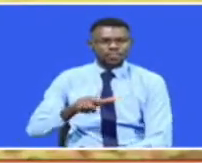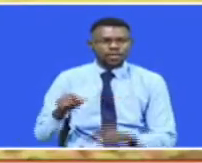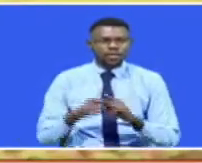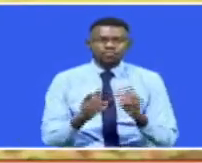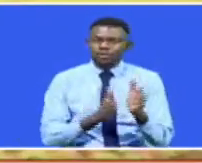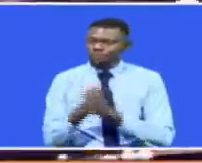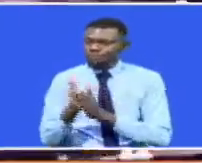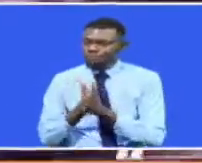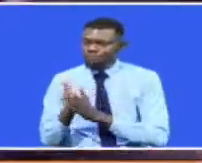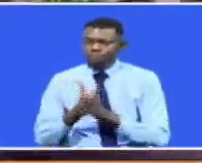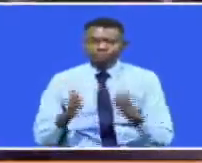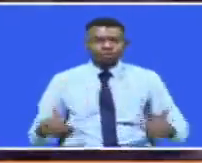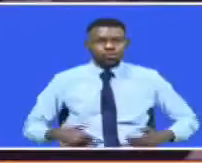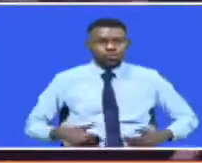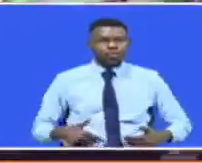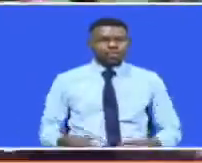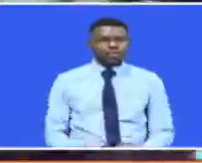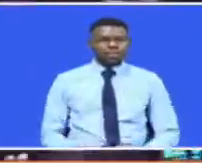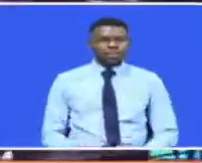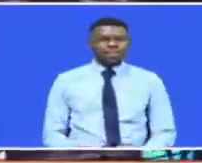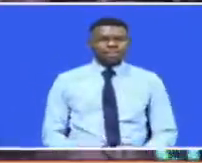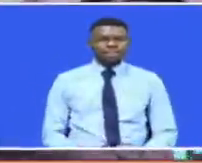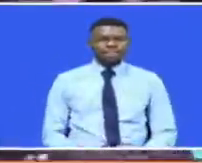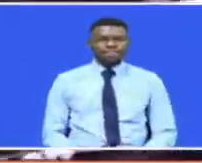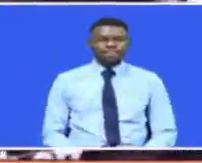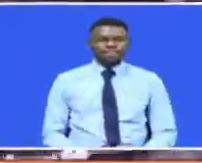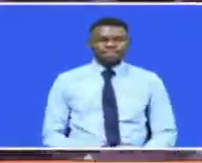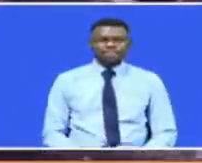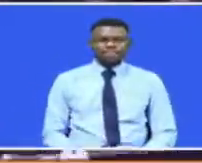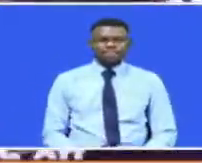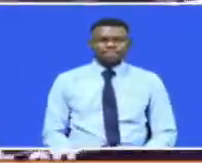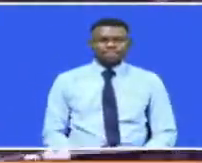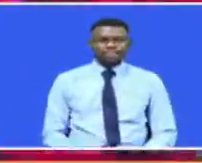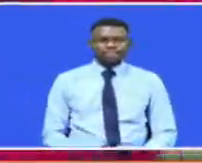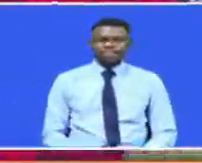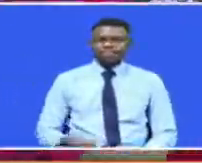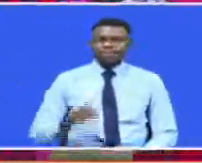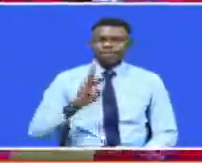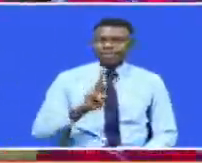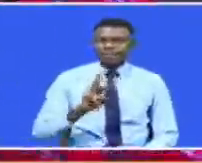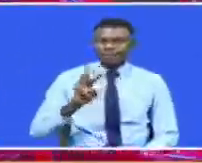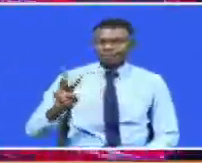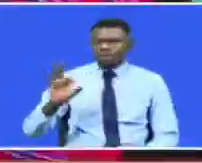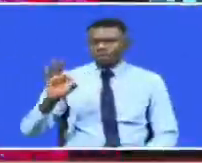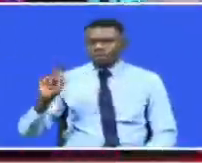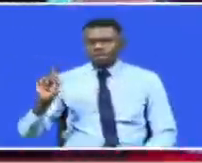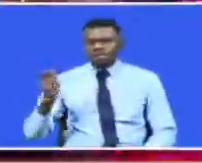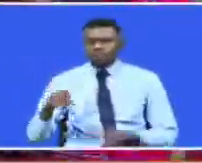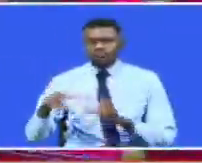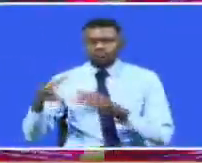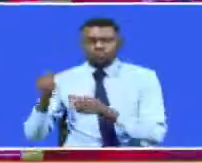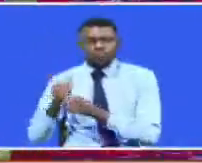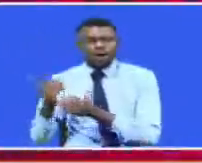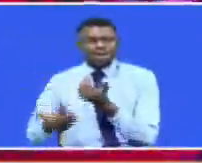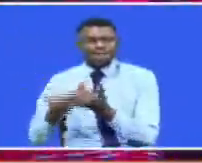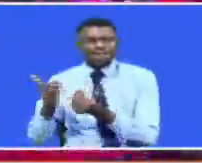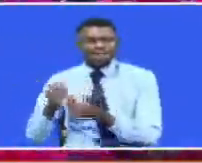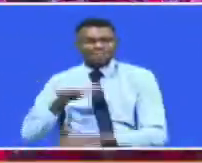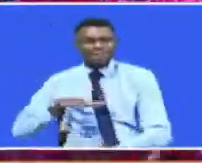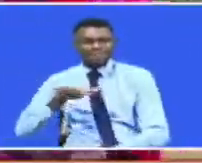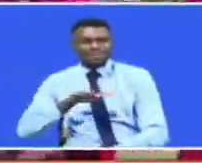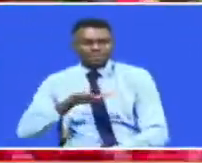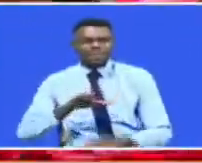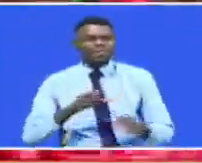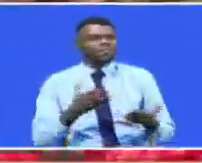inspire the young nation. Shirika la uhifadhi wa mazingira la WWF Kenya nalo limekuwa likiwasaidia vijana hawa